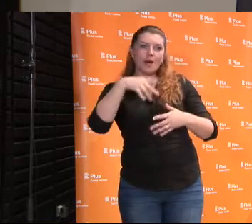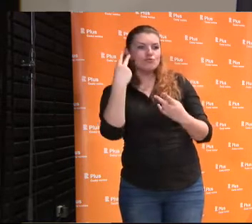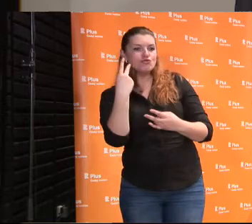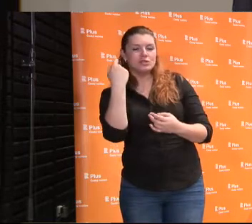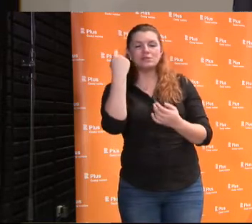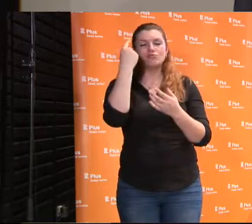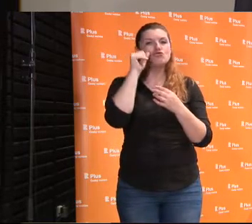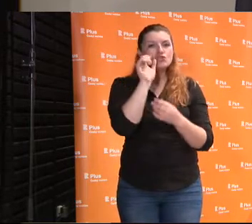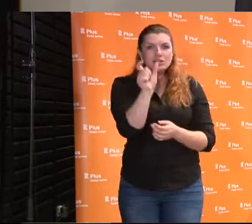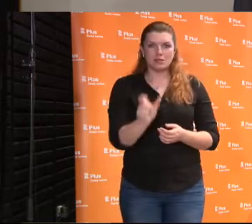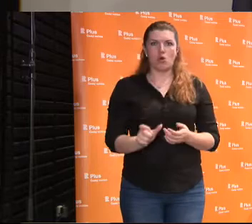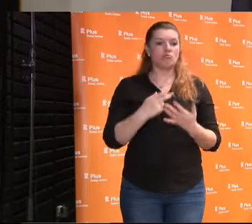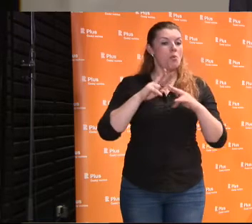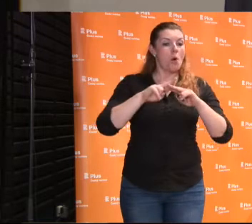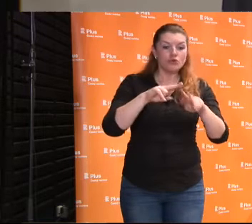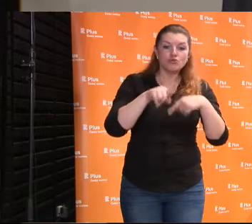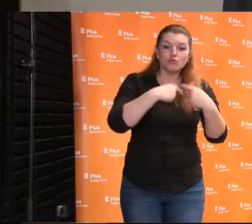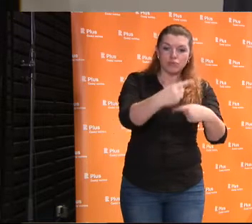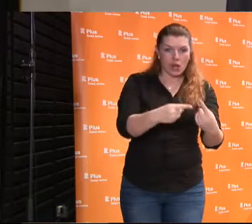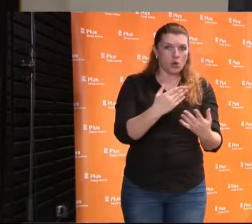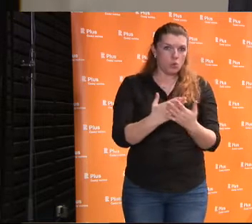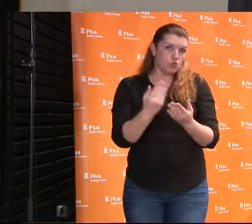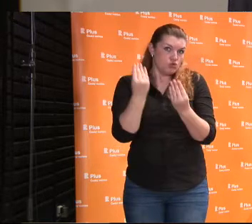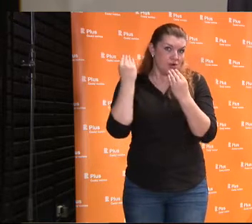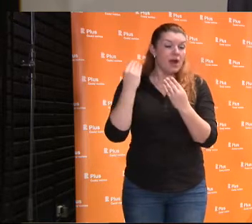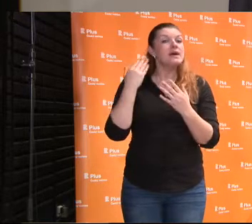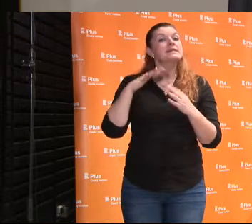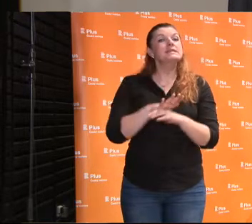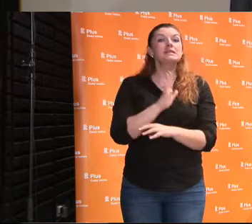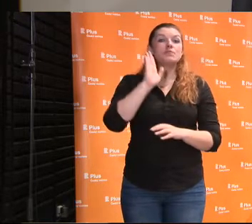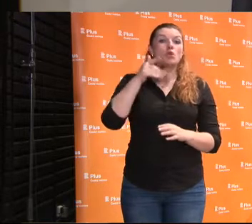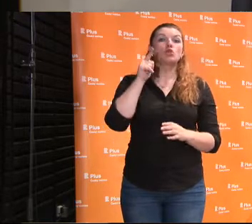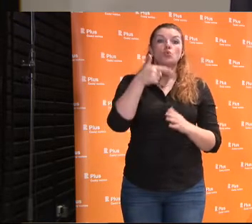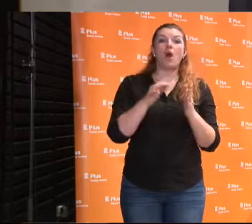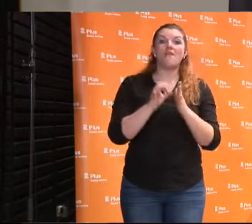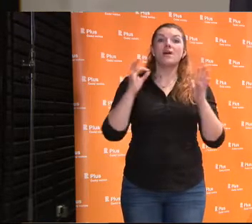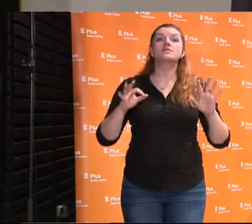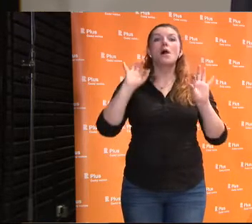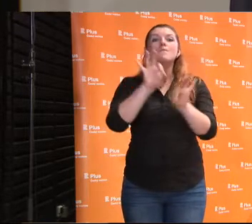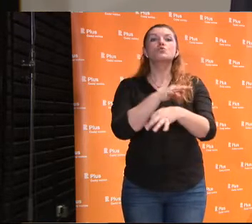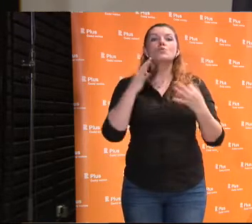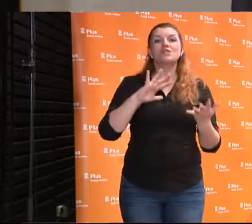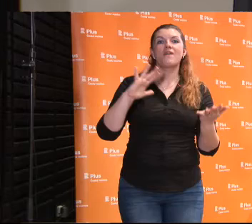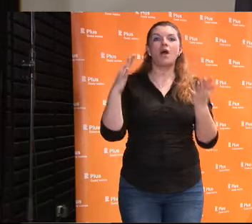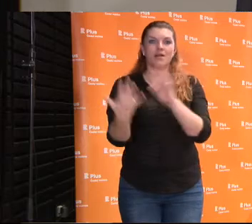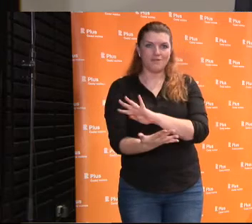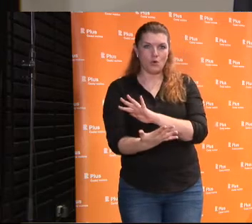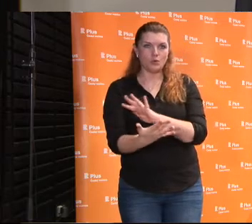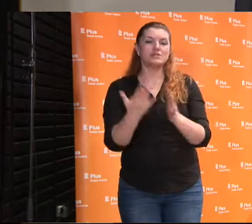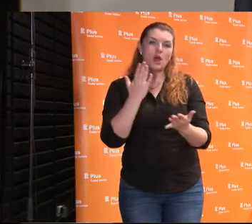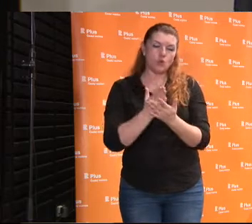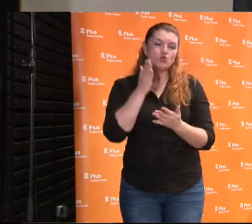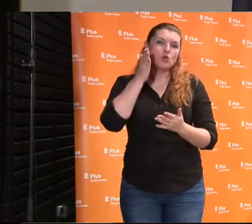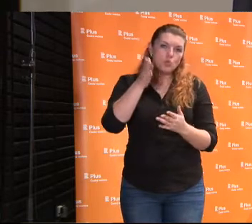prosazuje a myslím si, že právě ta druhá fáze průmyslové revoluce se bude odvíjet od míry nasazení algoritmu